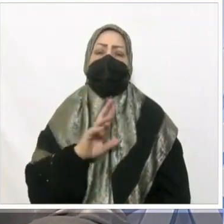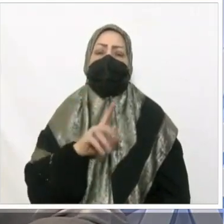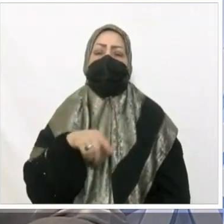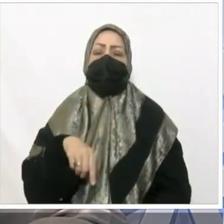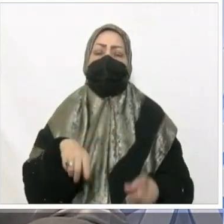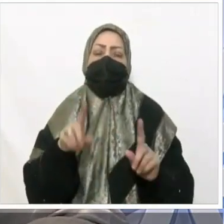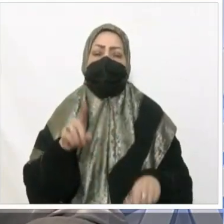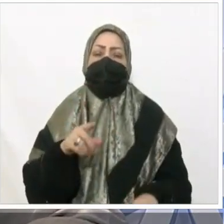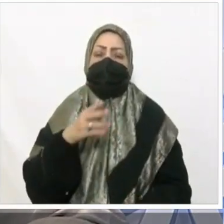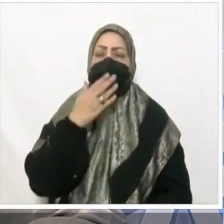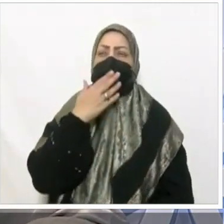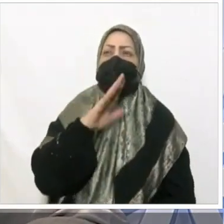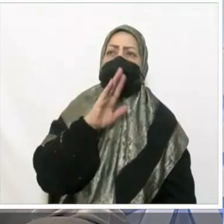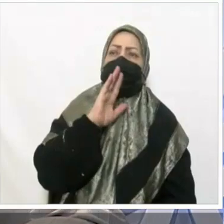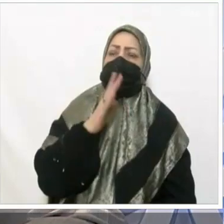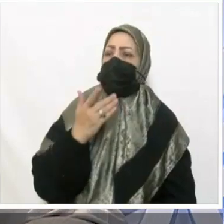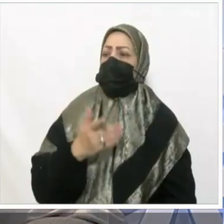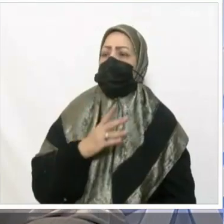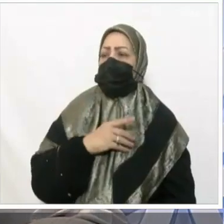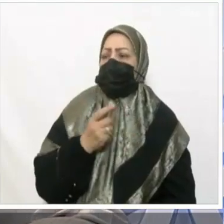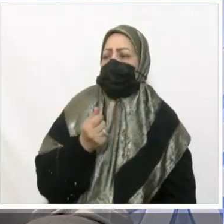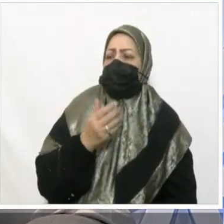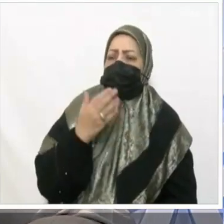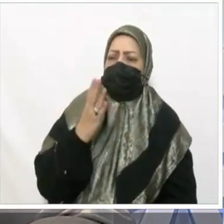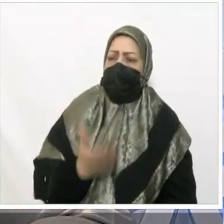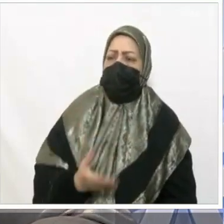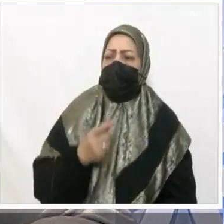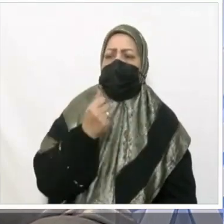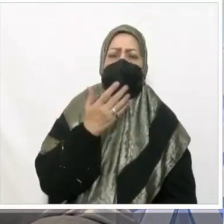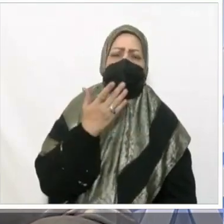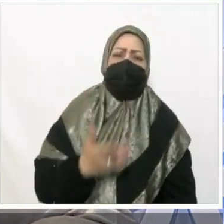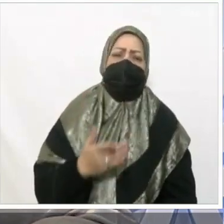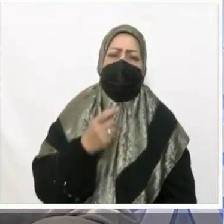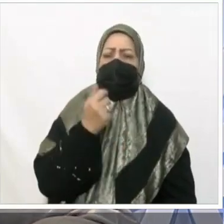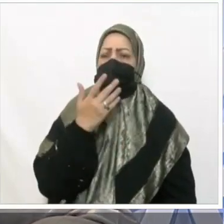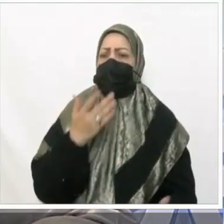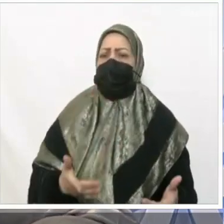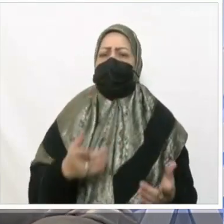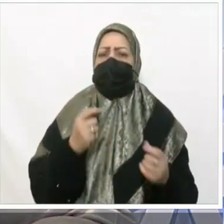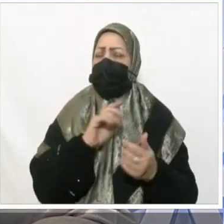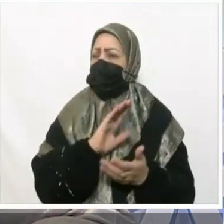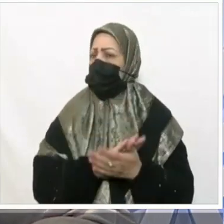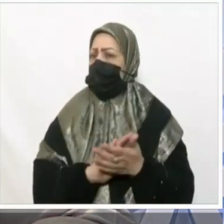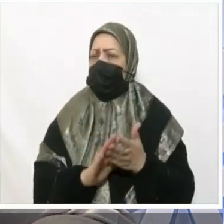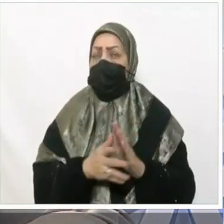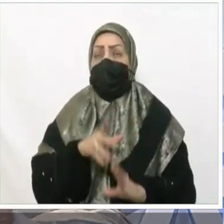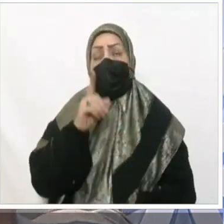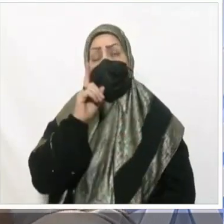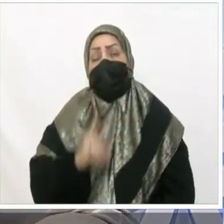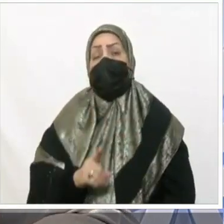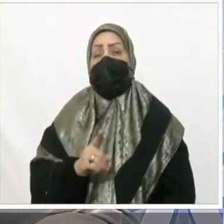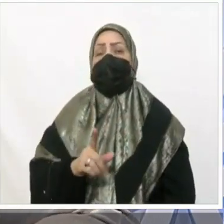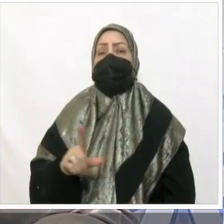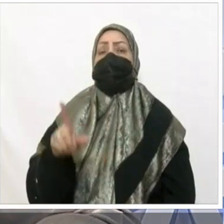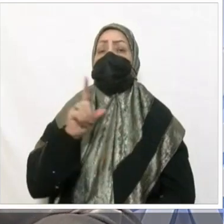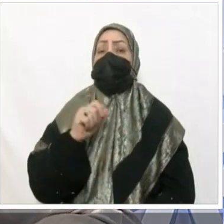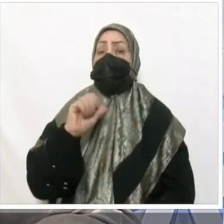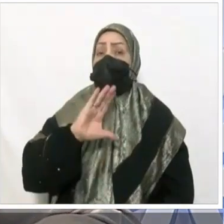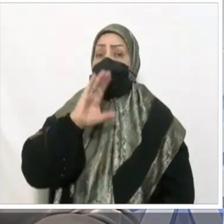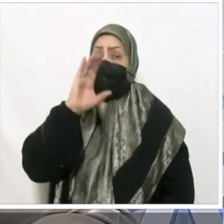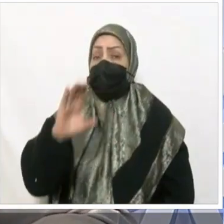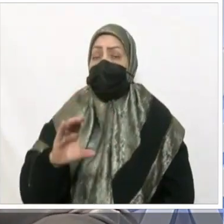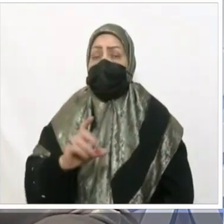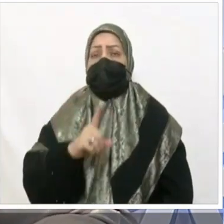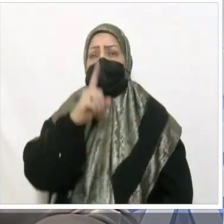أسامة. الإنسان لابد أن يحمد الله على السراء والضراء، لأن الله سبحانه وتعالى إذا رأى